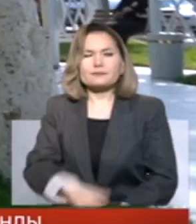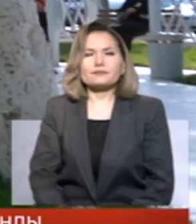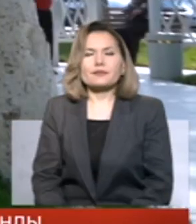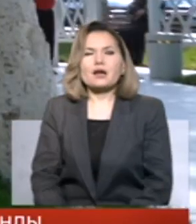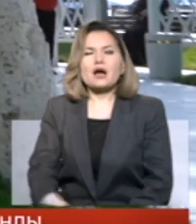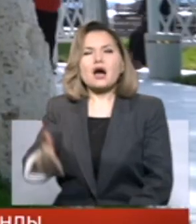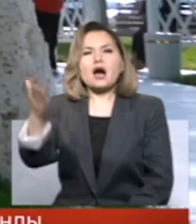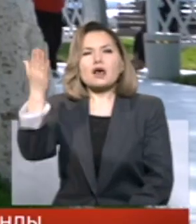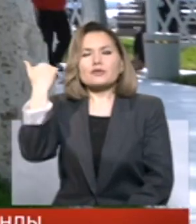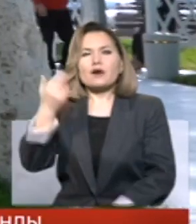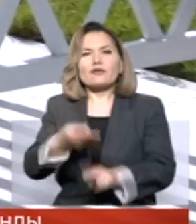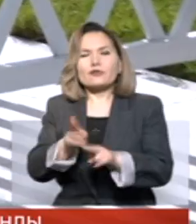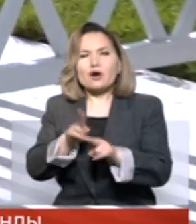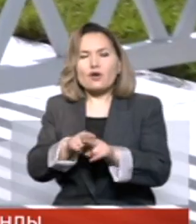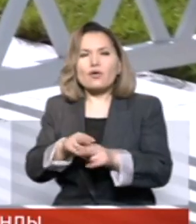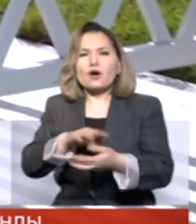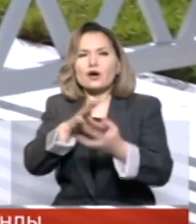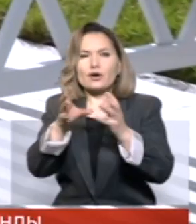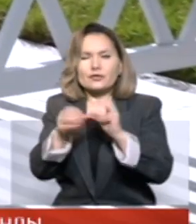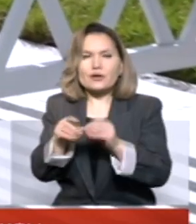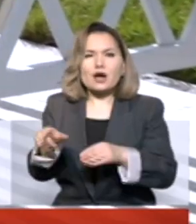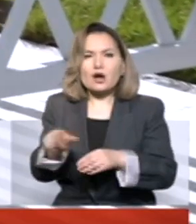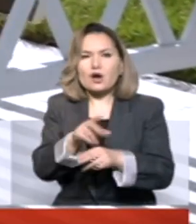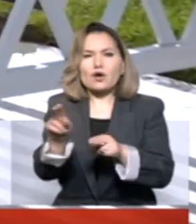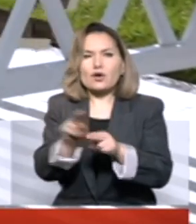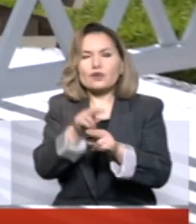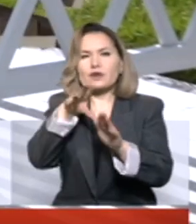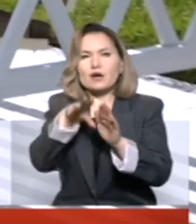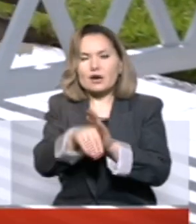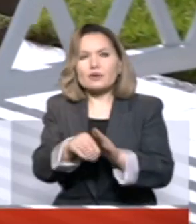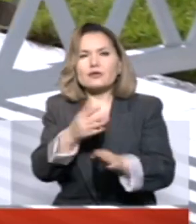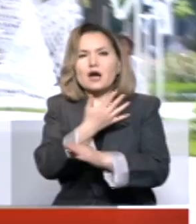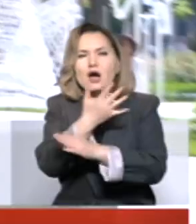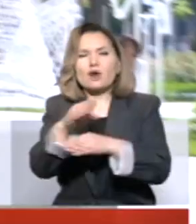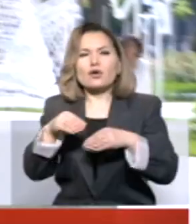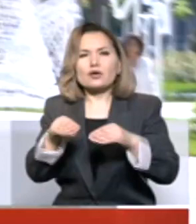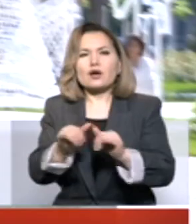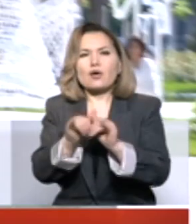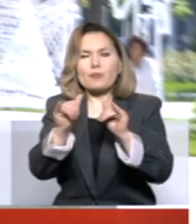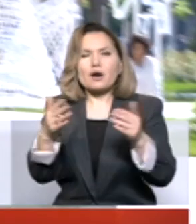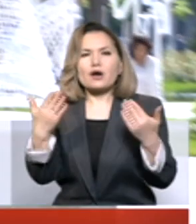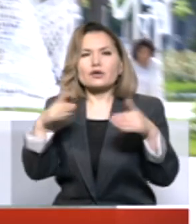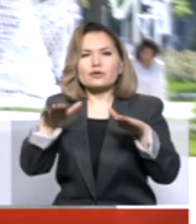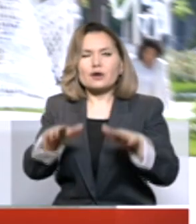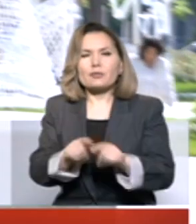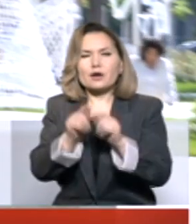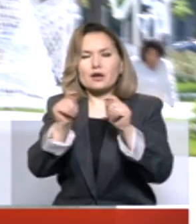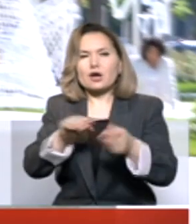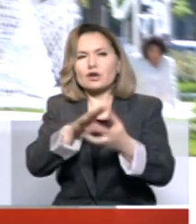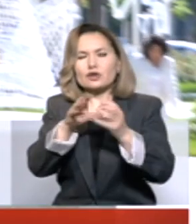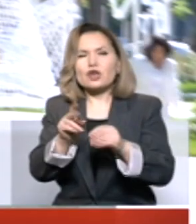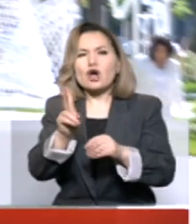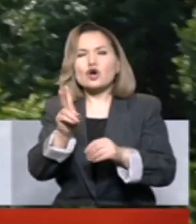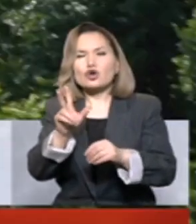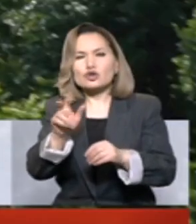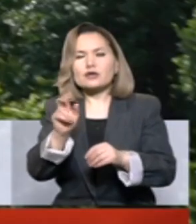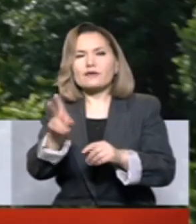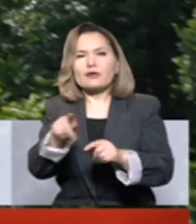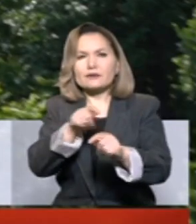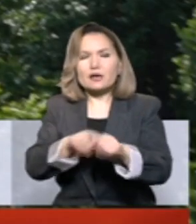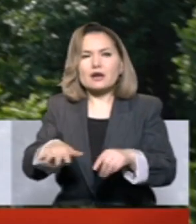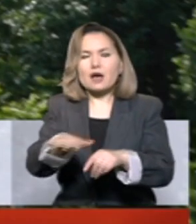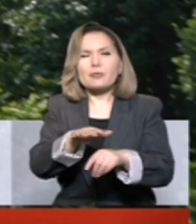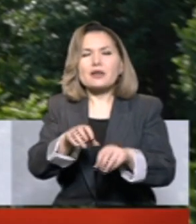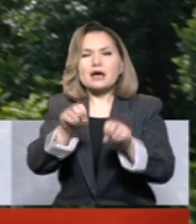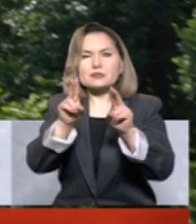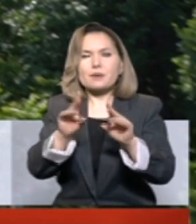Кезінде автотұрақ болған бұлмаң басаяғы екі шайдың ішінде жасыл желегі жайқалған саялы мекенге айналды. 300 шаршы метрдей болатын аумаққа жайлы